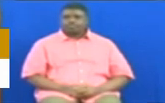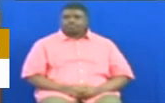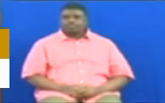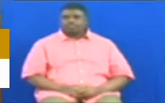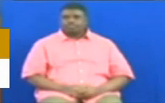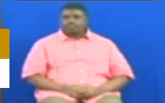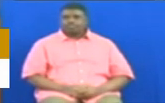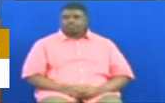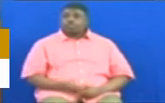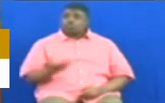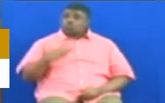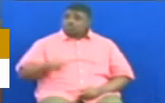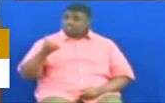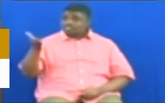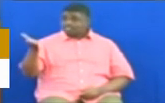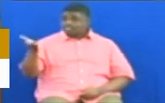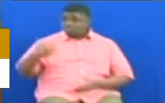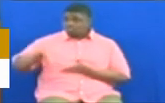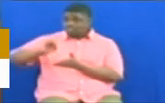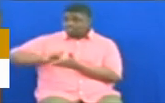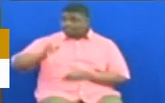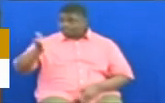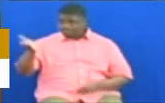Kuna nyongeza Mheshimiwa Waziri?